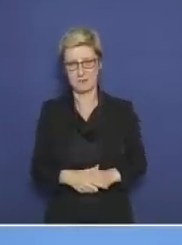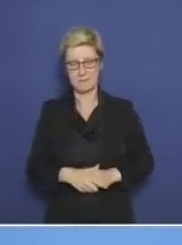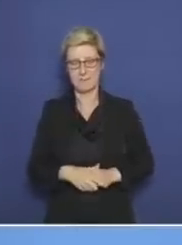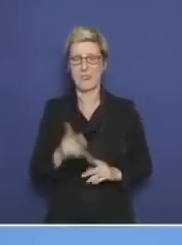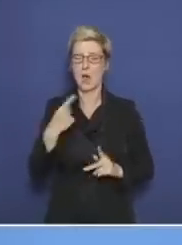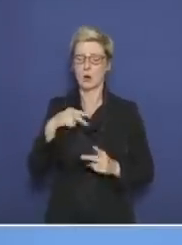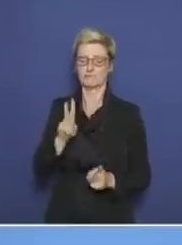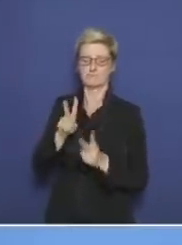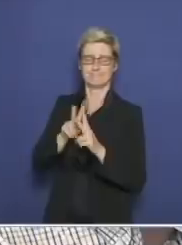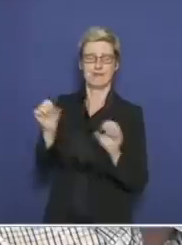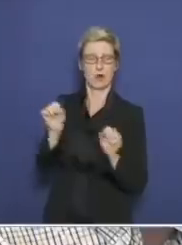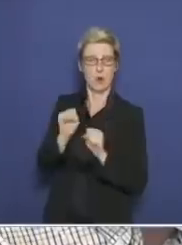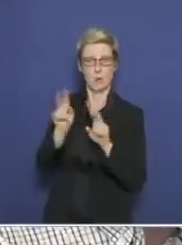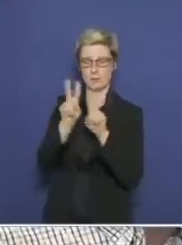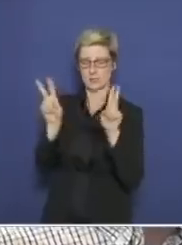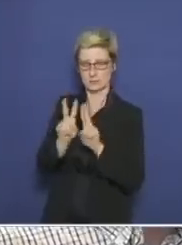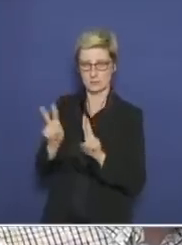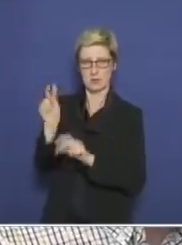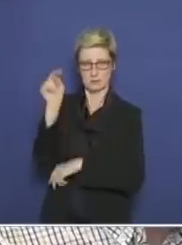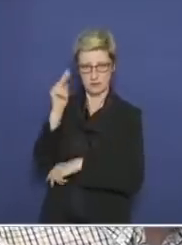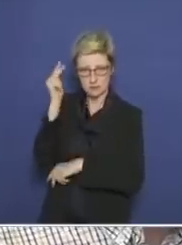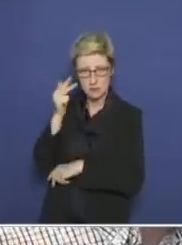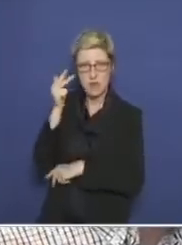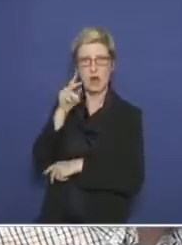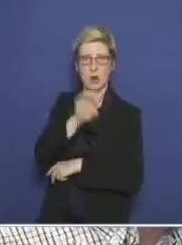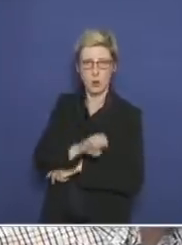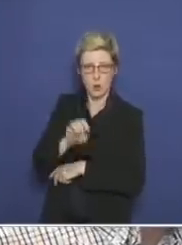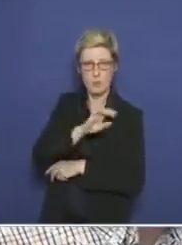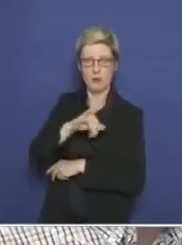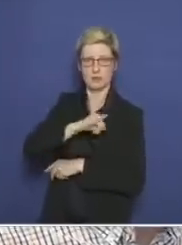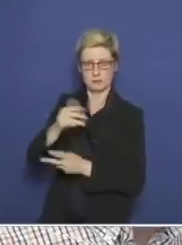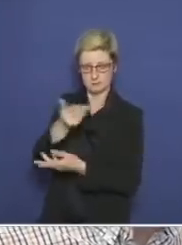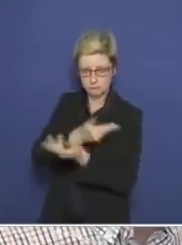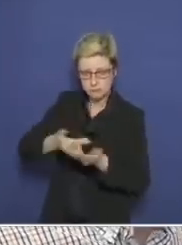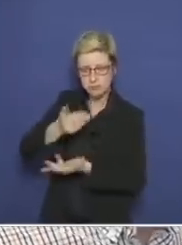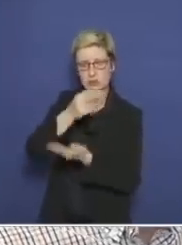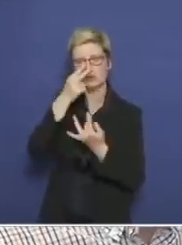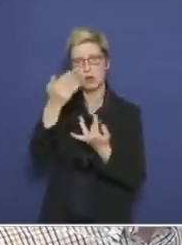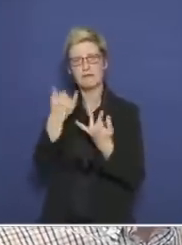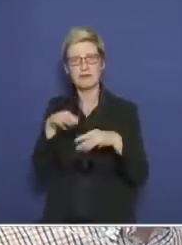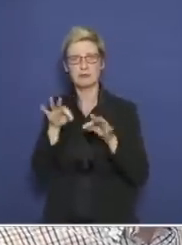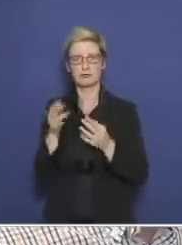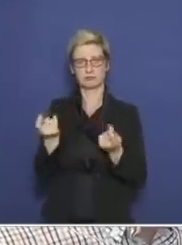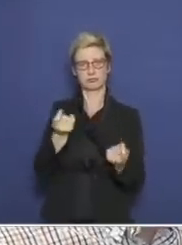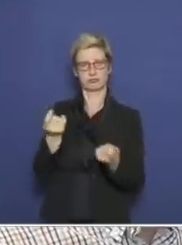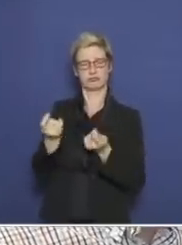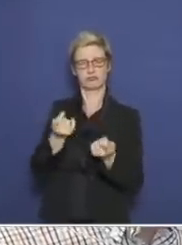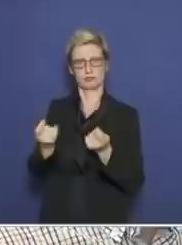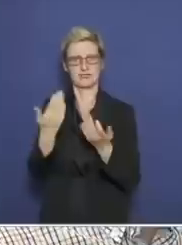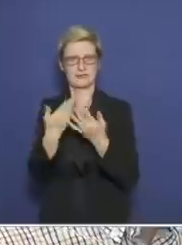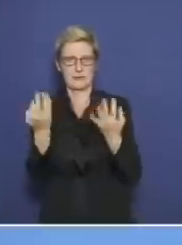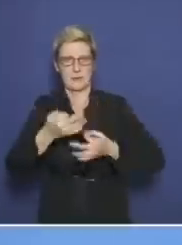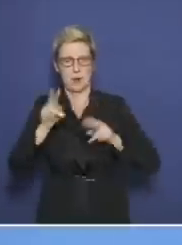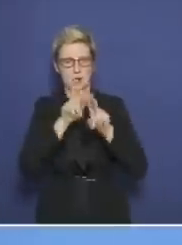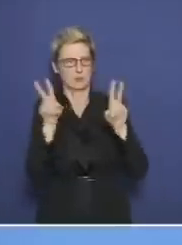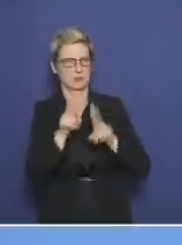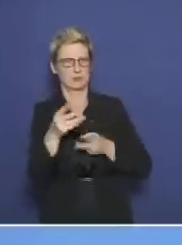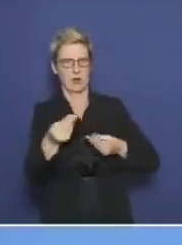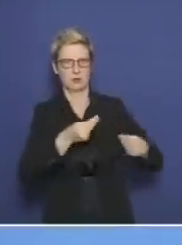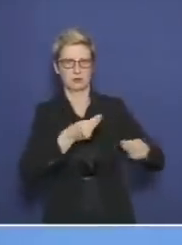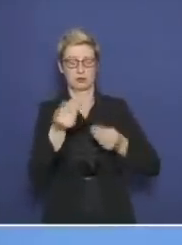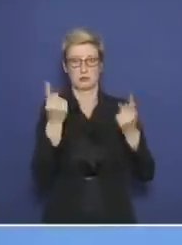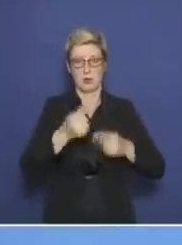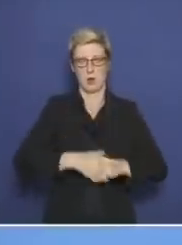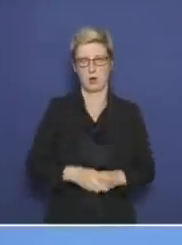die Interessen Europas und unsere Interessen zur gemeinsamen Bekämpfung der Pandemie im internationalen Austausch zu sein. Und